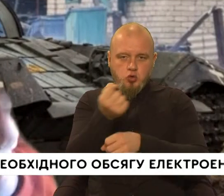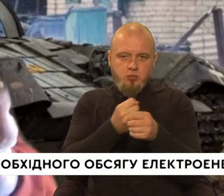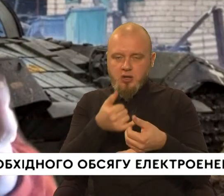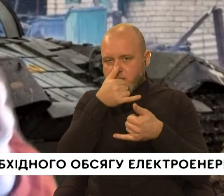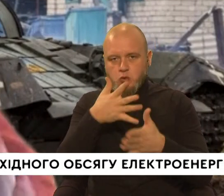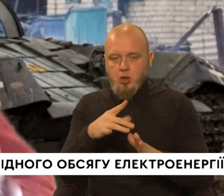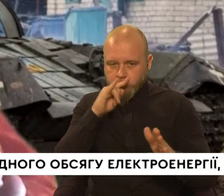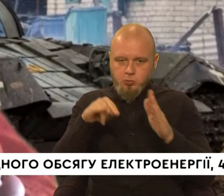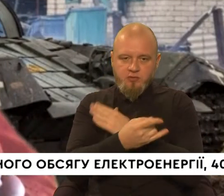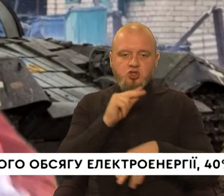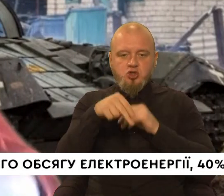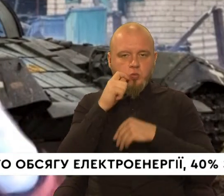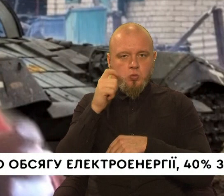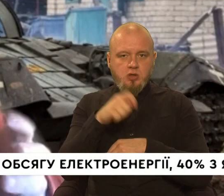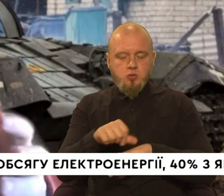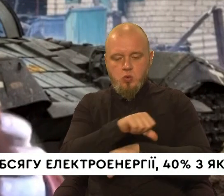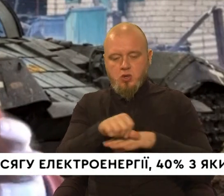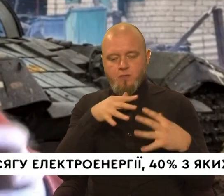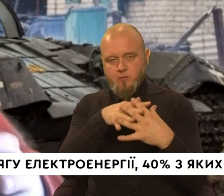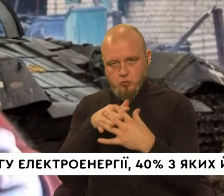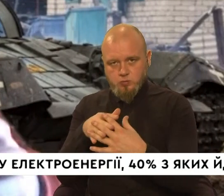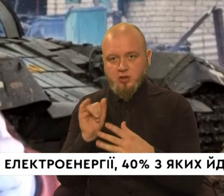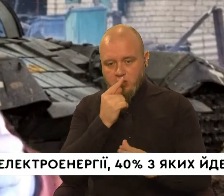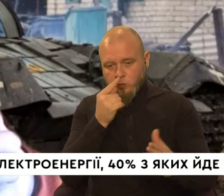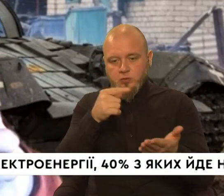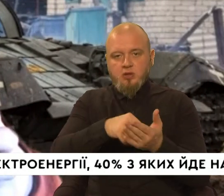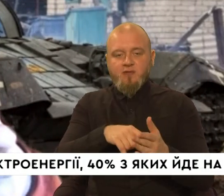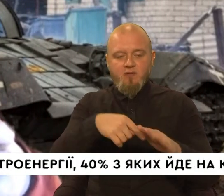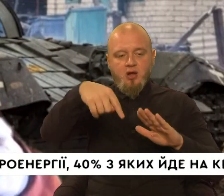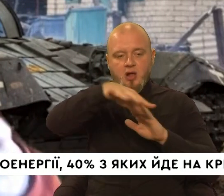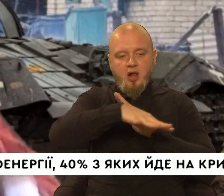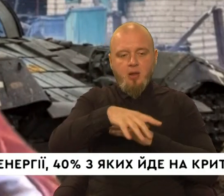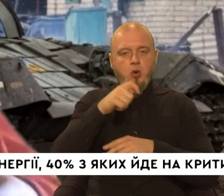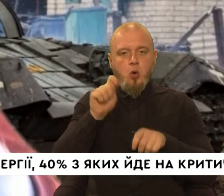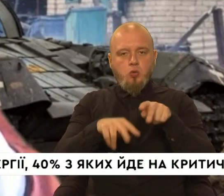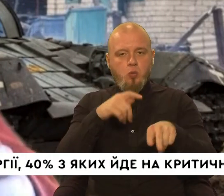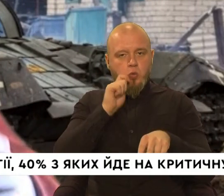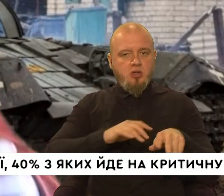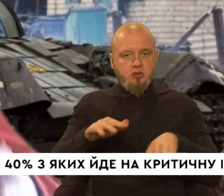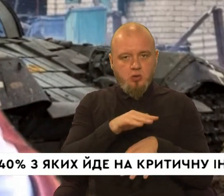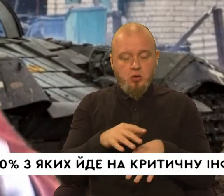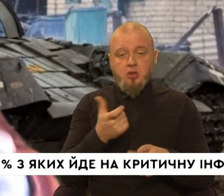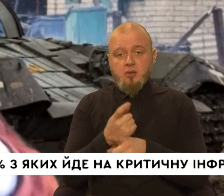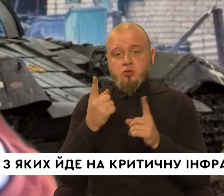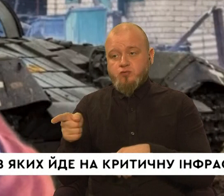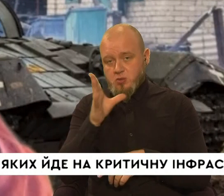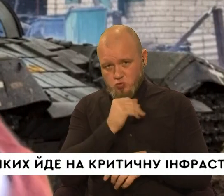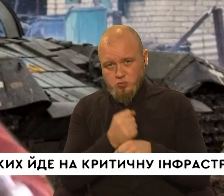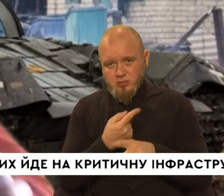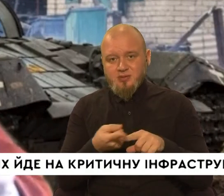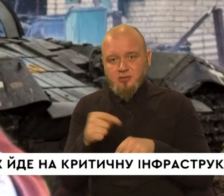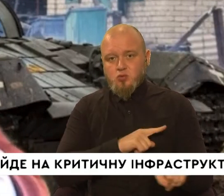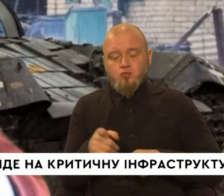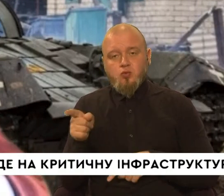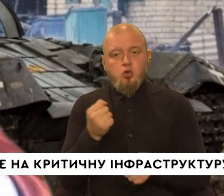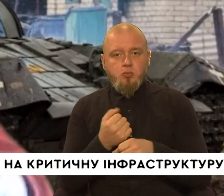не змогли прорватися через українську лінію фронту і увійти в глиб контрольованих Україною територій. Найбільше, що вони можуть робити, це те,